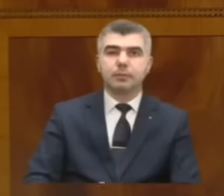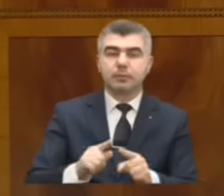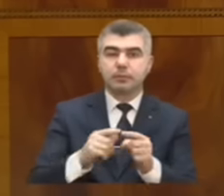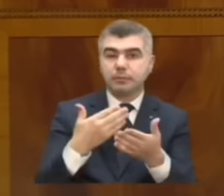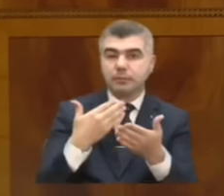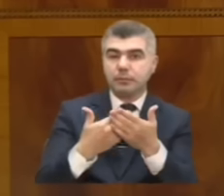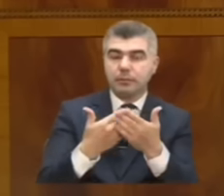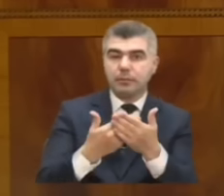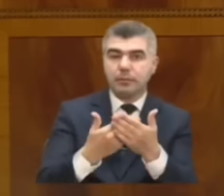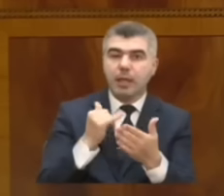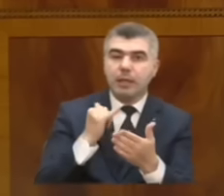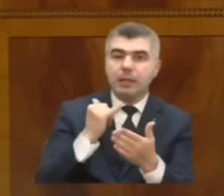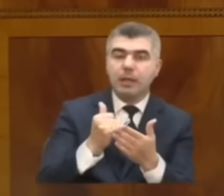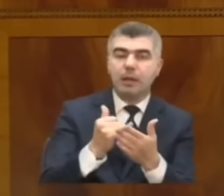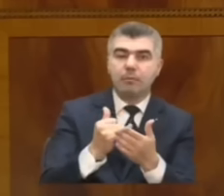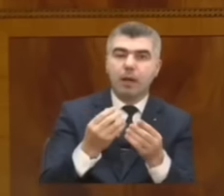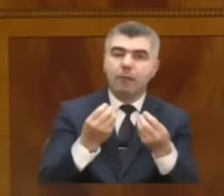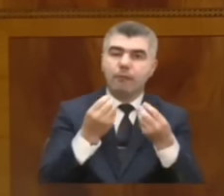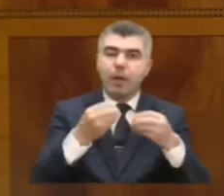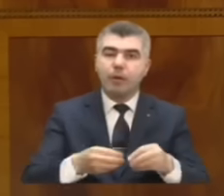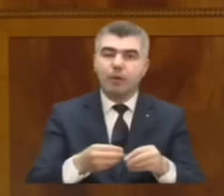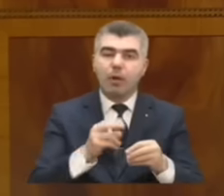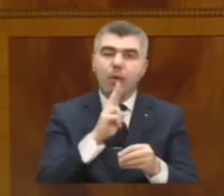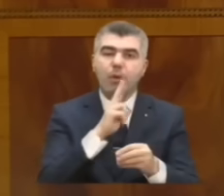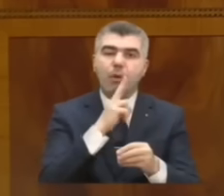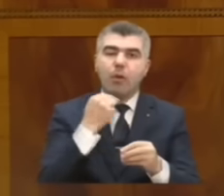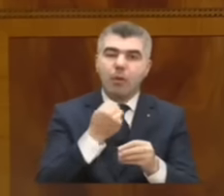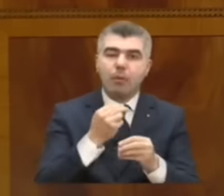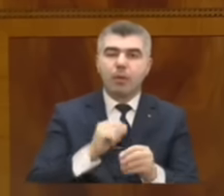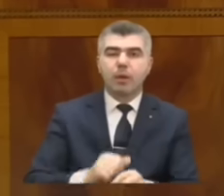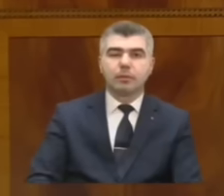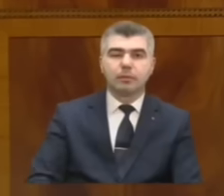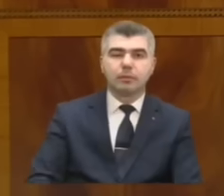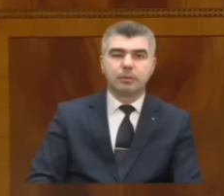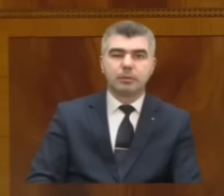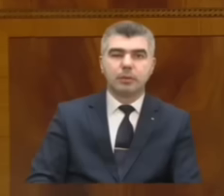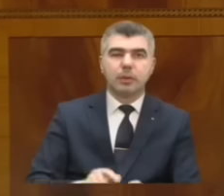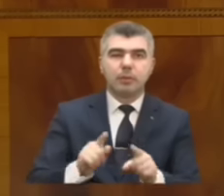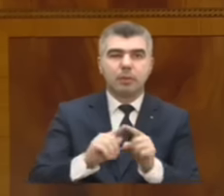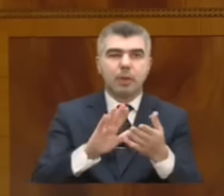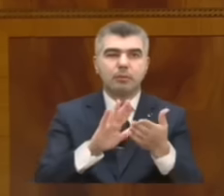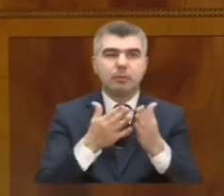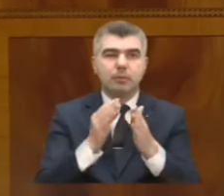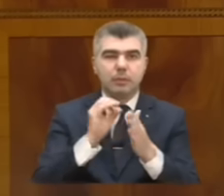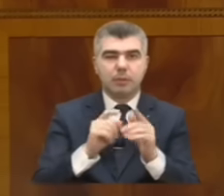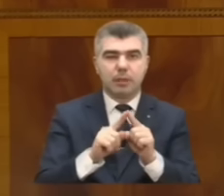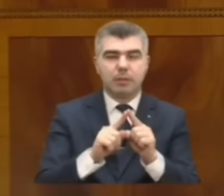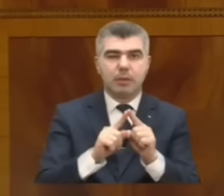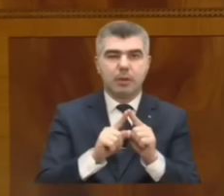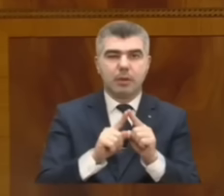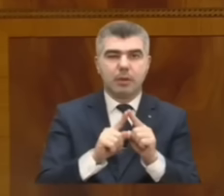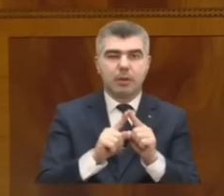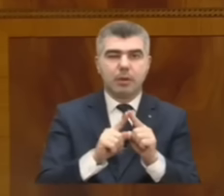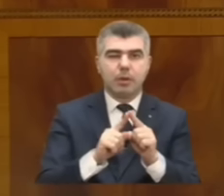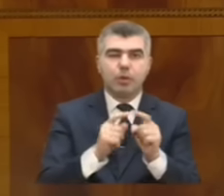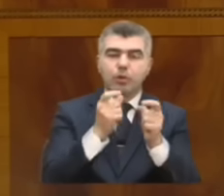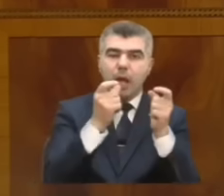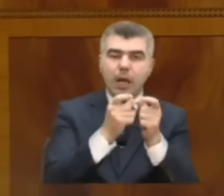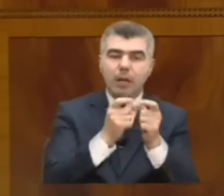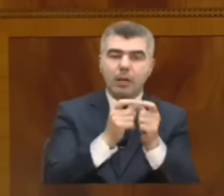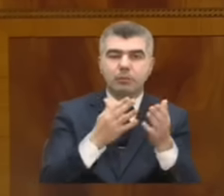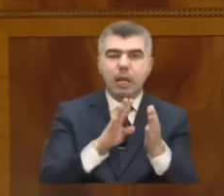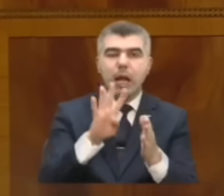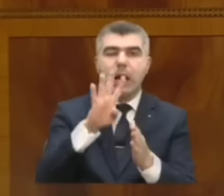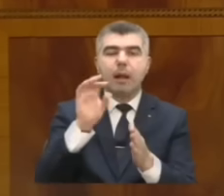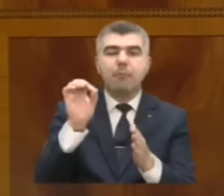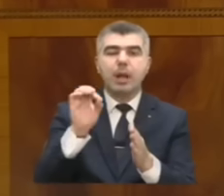النزيف المتواصل في إفلاس هذه المقاولات، ومن المتوقع أن تتجاوز المقاولات المفلسة